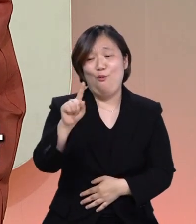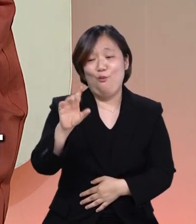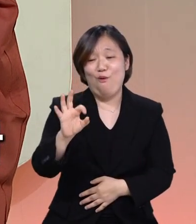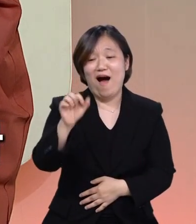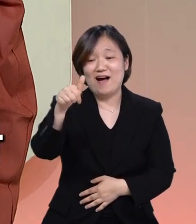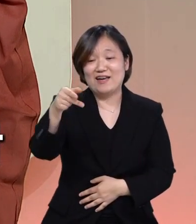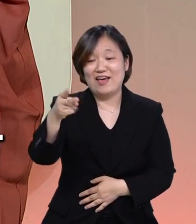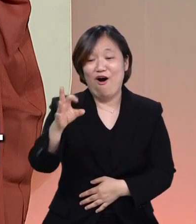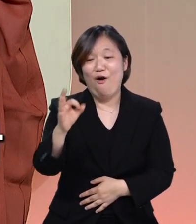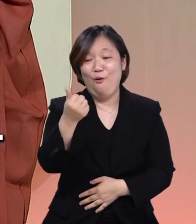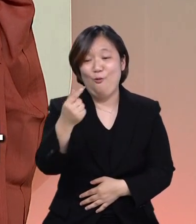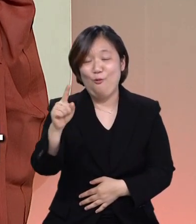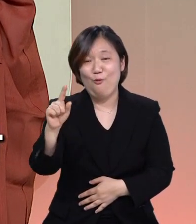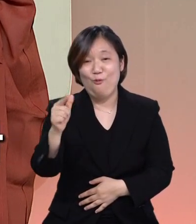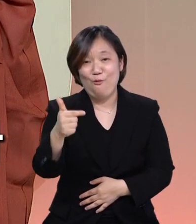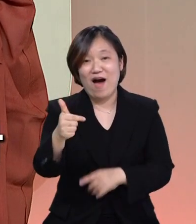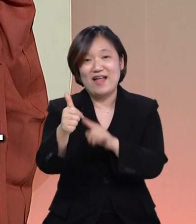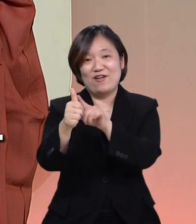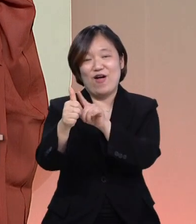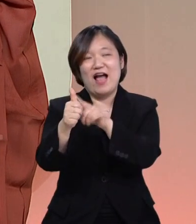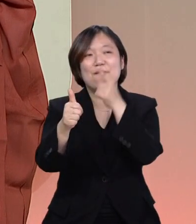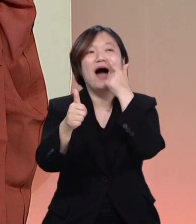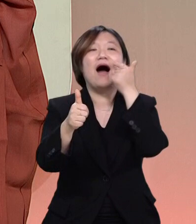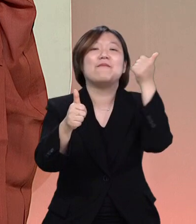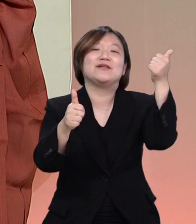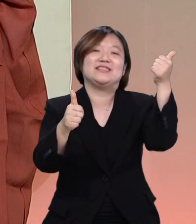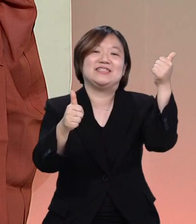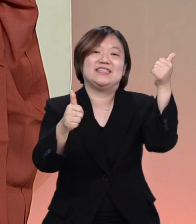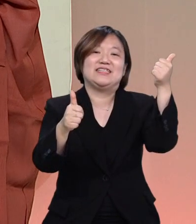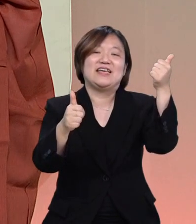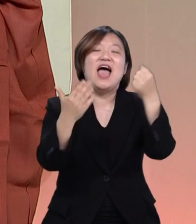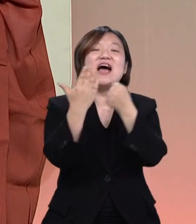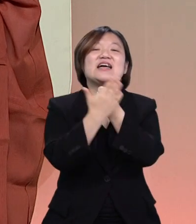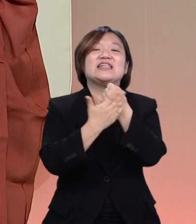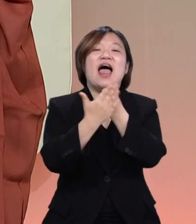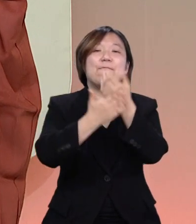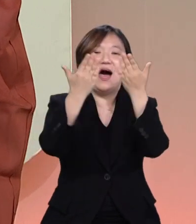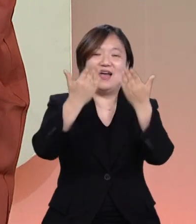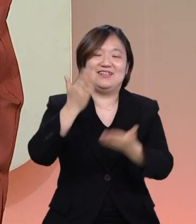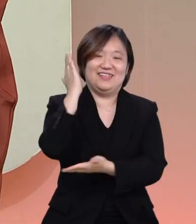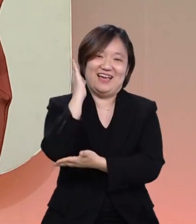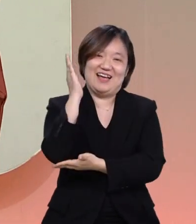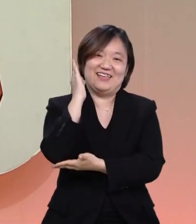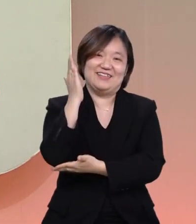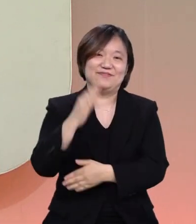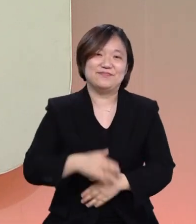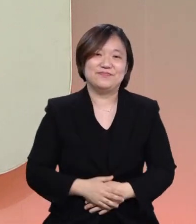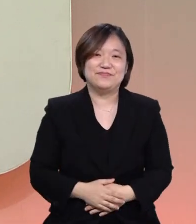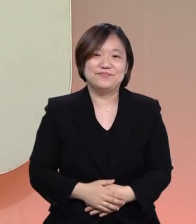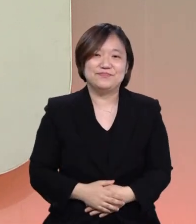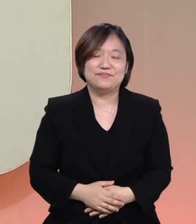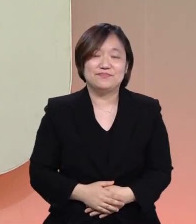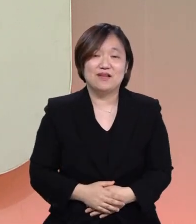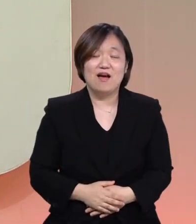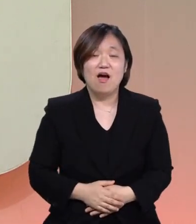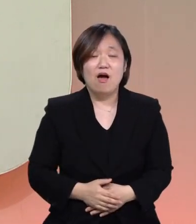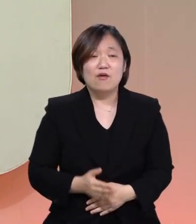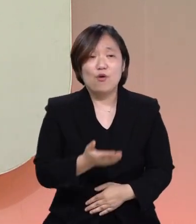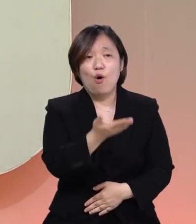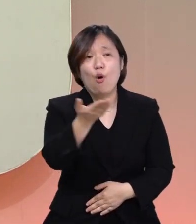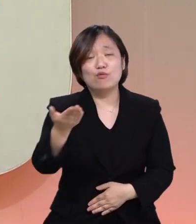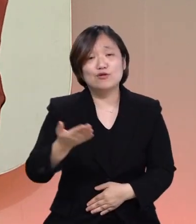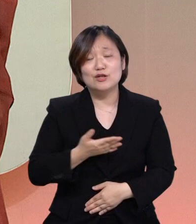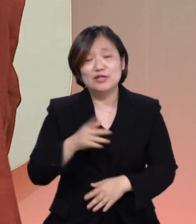겪으신 관세음보살 카피이야 되겠습니다 그래서 우리가 인생을 살다